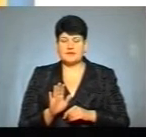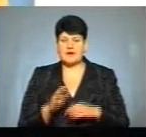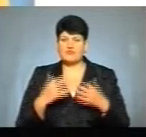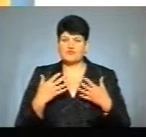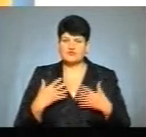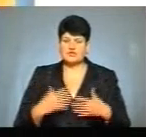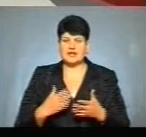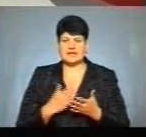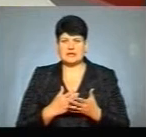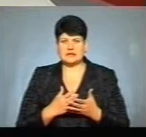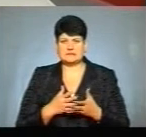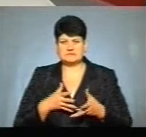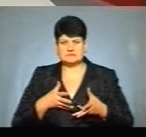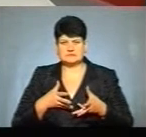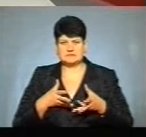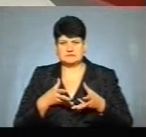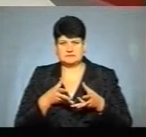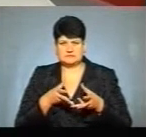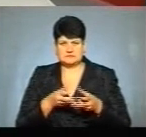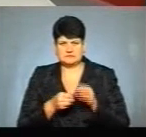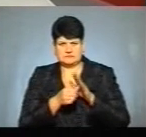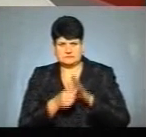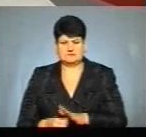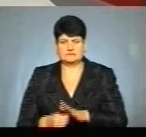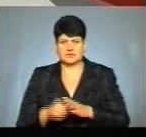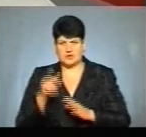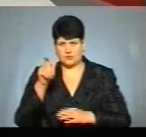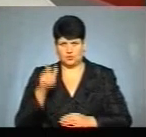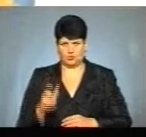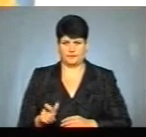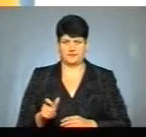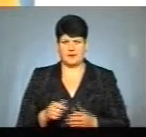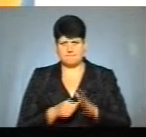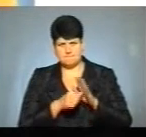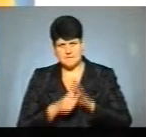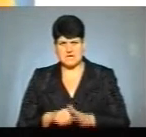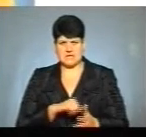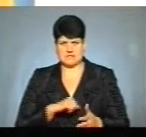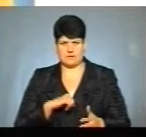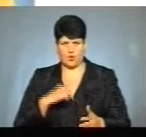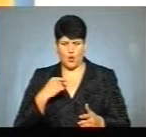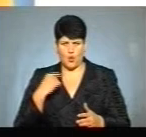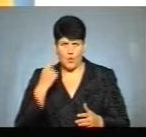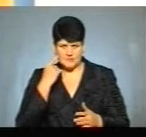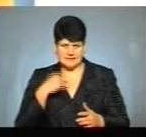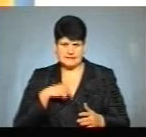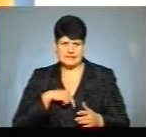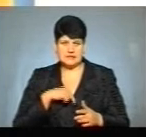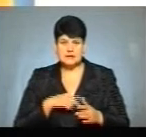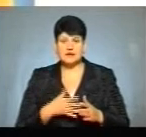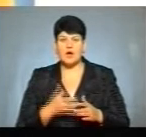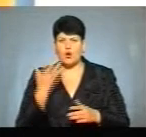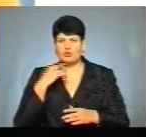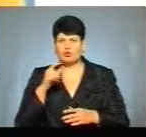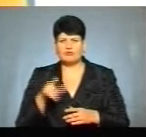вже таке пригнічення словесне, приниження гідності, приниження самооцінки, коли людину